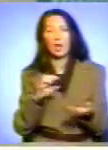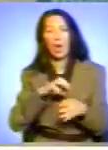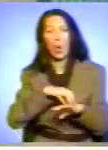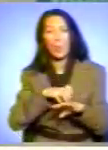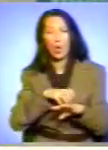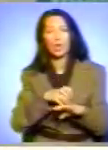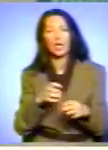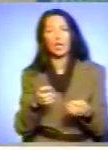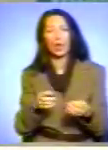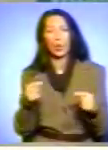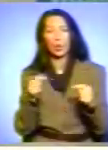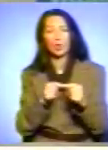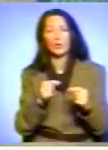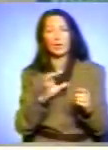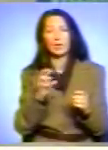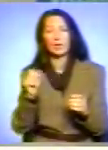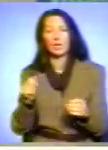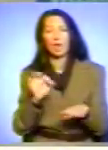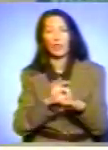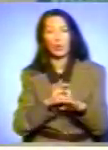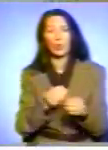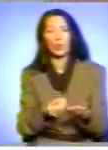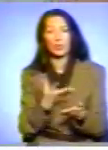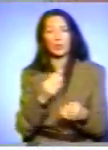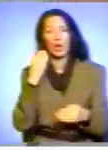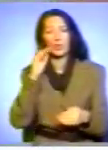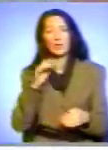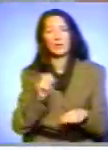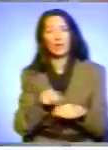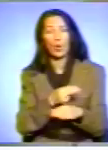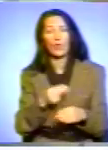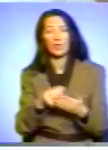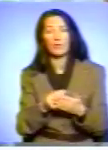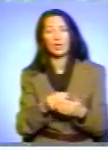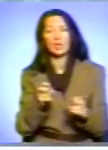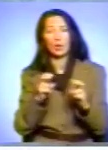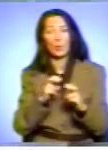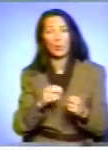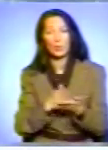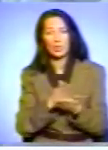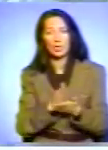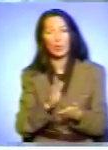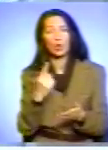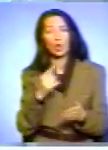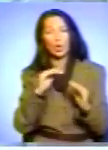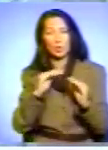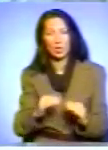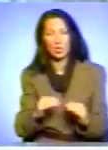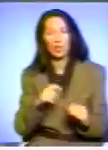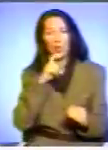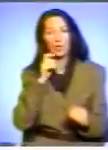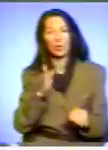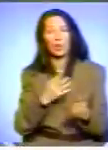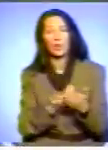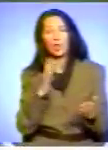уточнювати стадії хвороби, оцінювати ефективність лікування. Вартість обстеження буде однією з найнижче в Україні і становитиме від